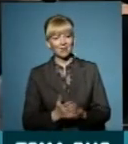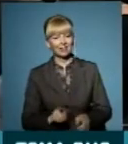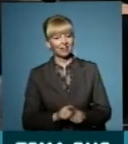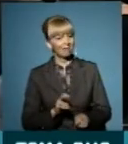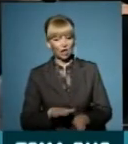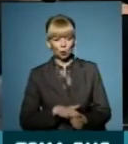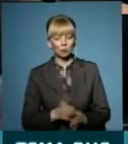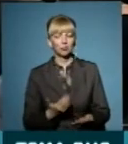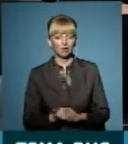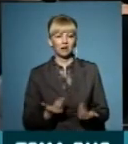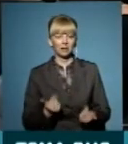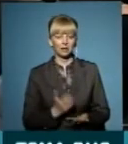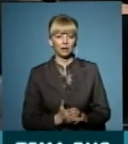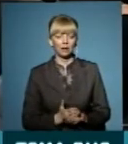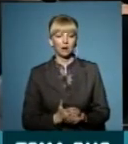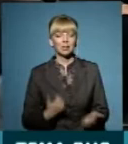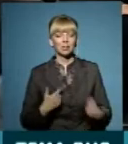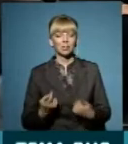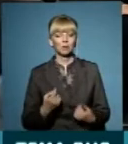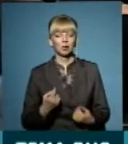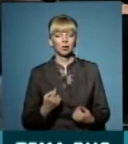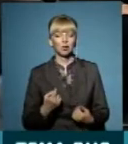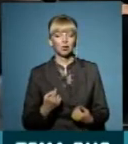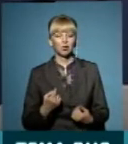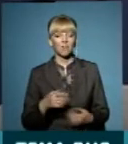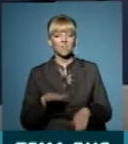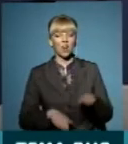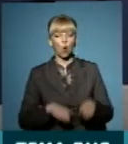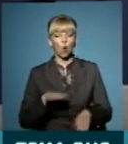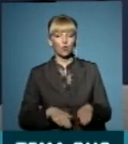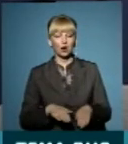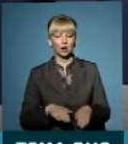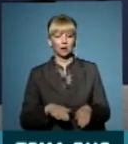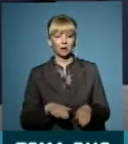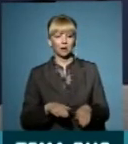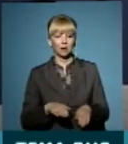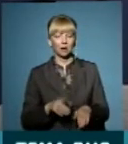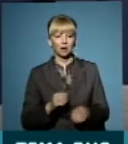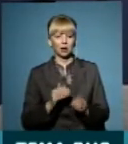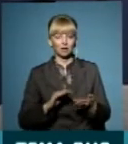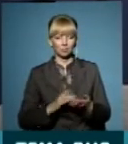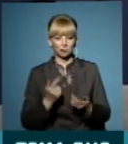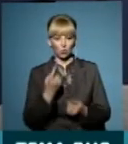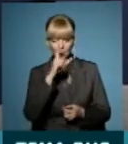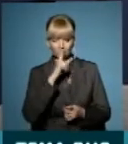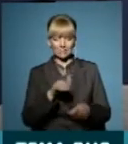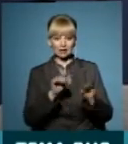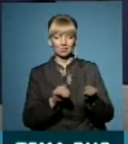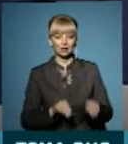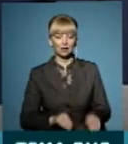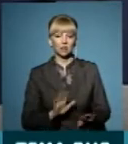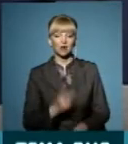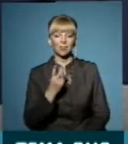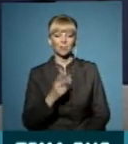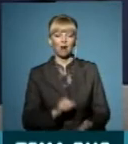не дотримуються. Щодо вагових параметрів, також з графіки ми бачили, що за один місяць складено лише